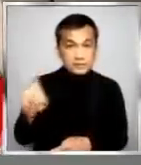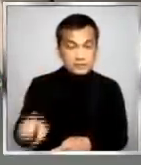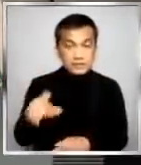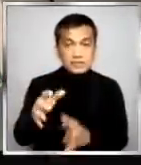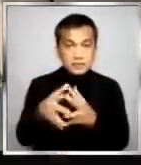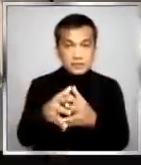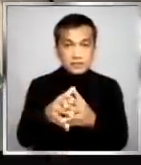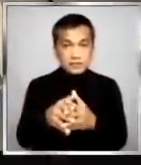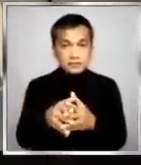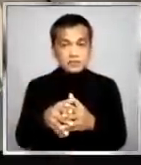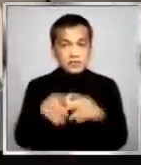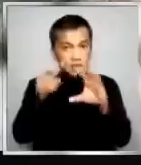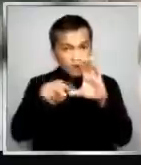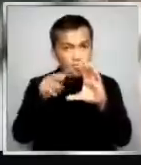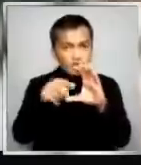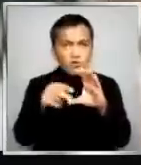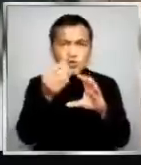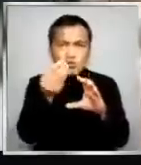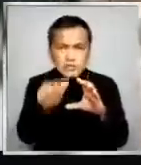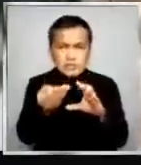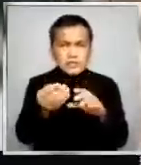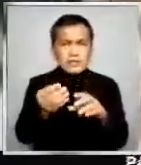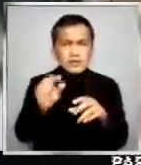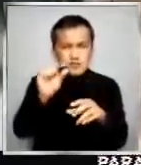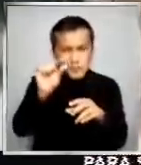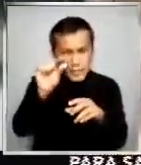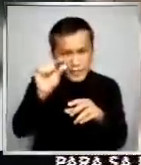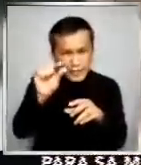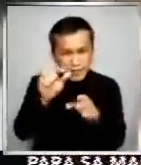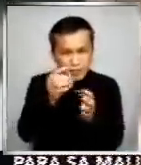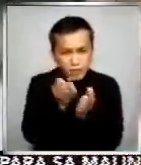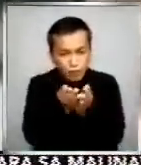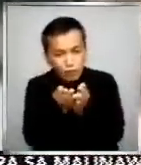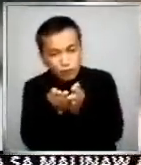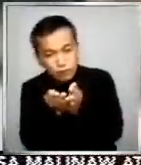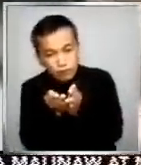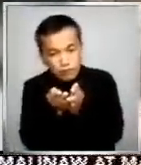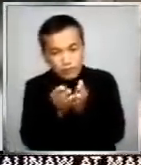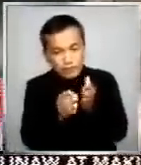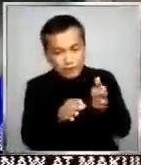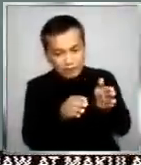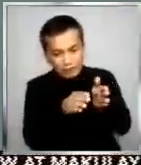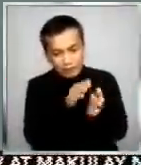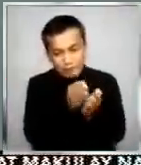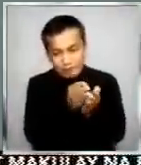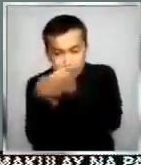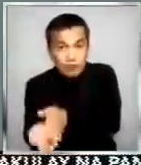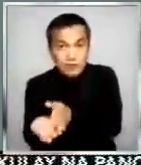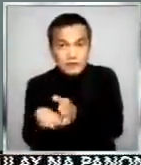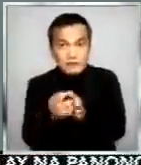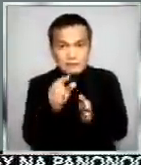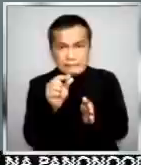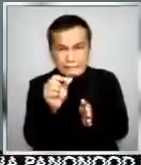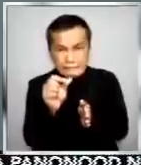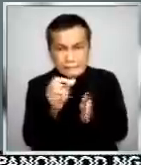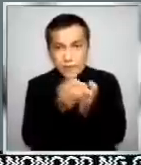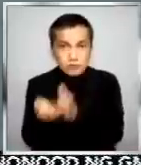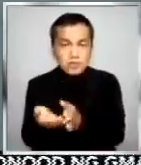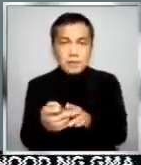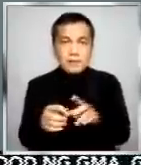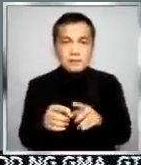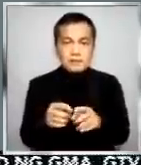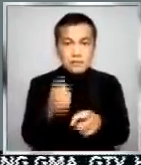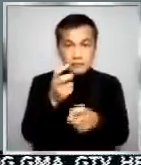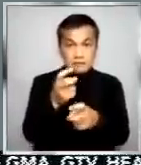ang konti na lang. Tuluyan ang mauhulog ang kanilang bangka mula sa tuktok ng dam. Nahirapan ang mga rescuer na lumapit dahil baka pati